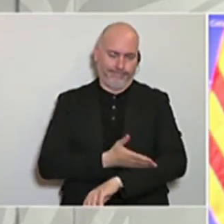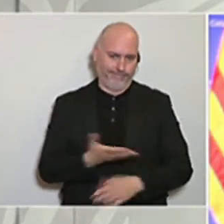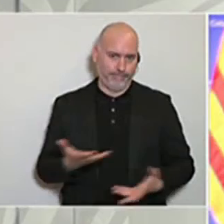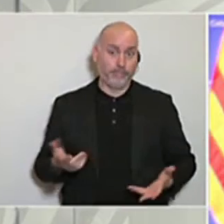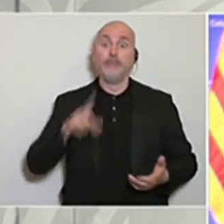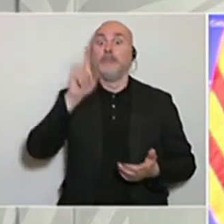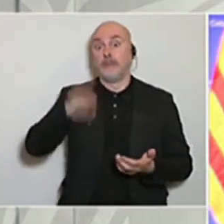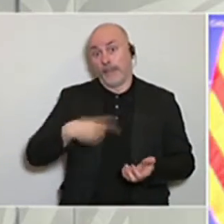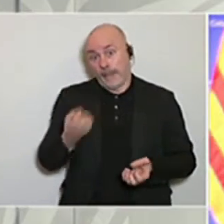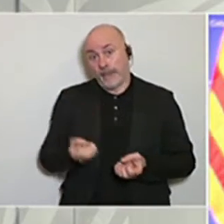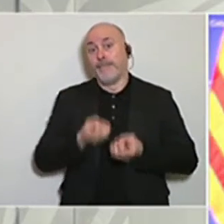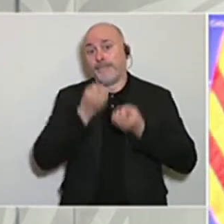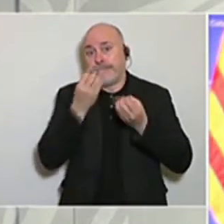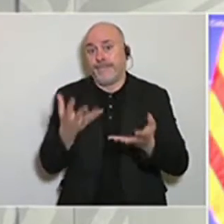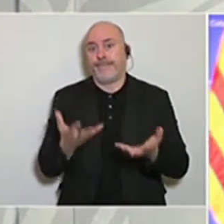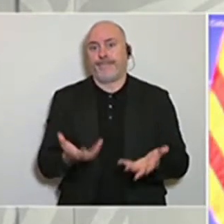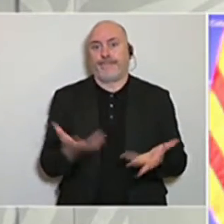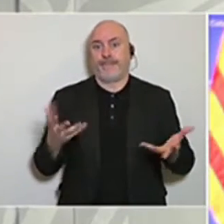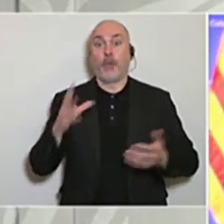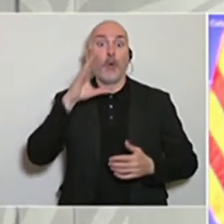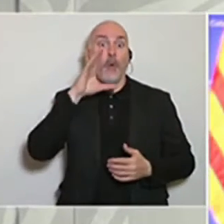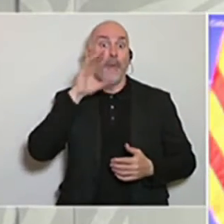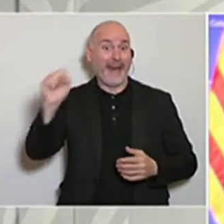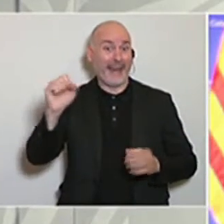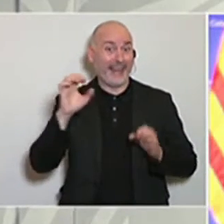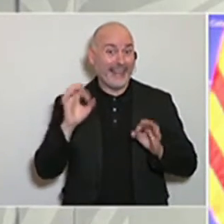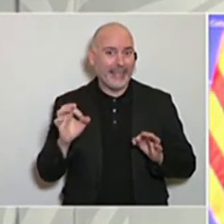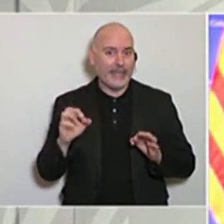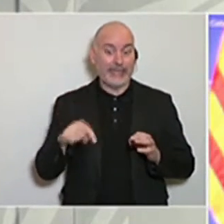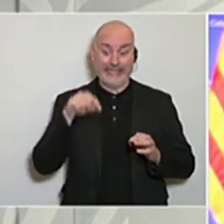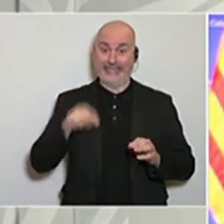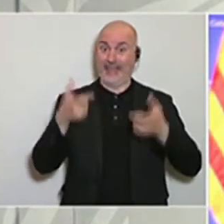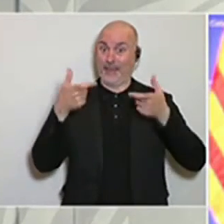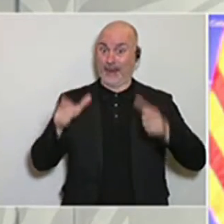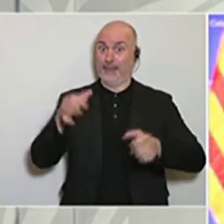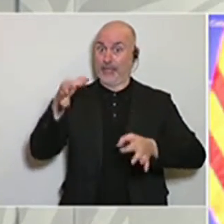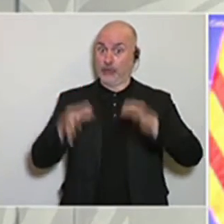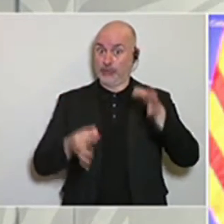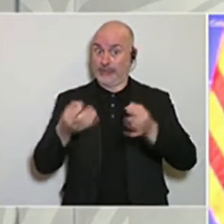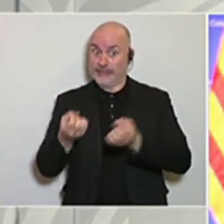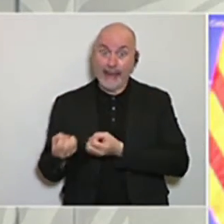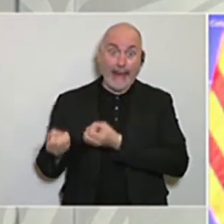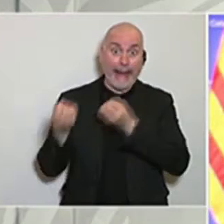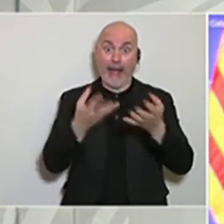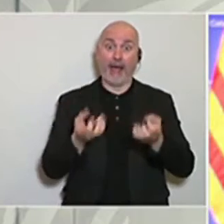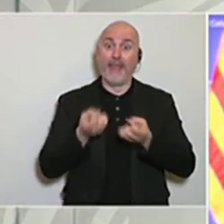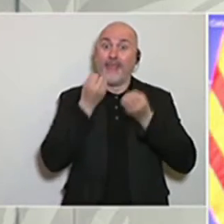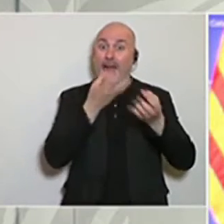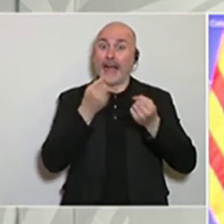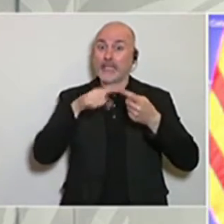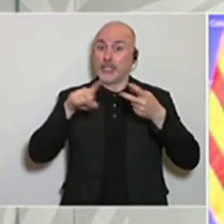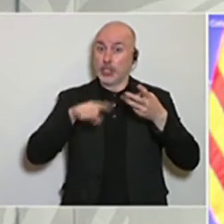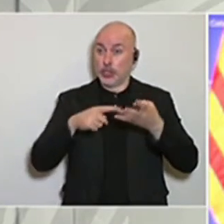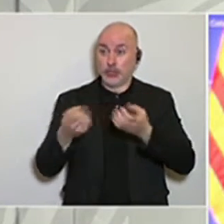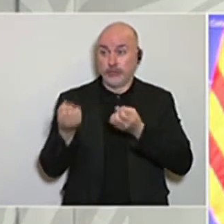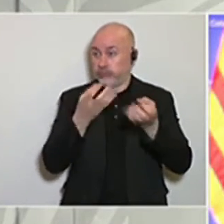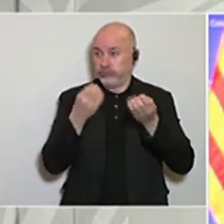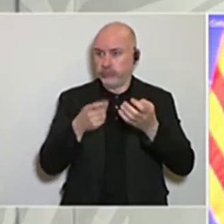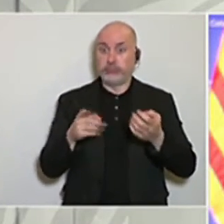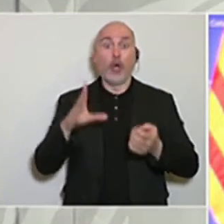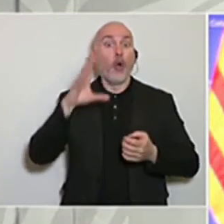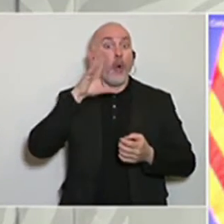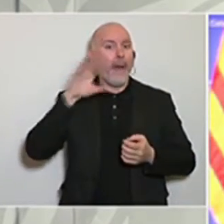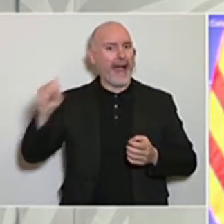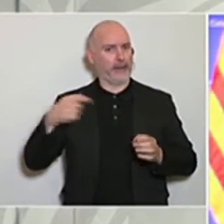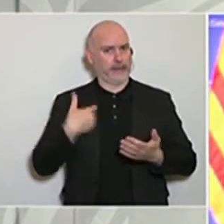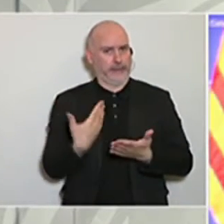vaig manifestar que tot allò que com a govern es traslladi des del Departament de Justícia és el que el govern ha posat